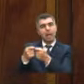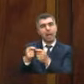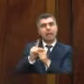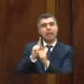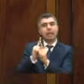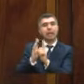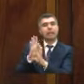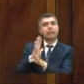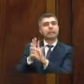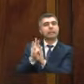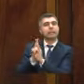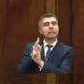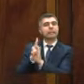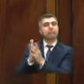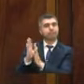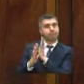من